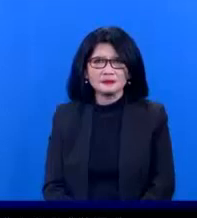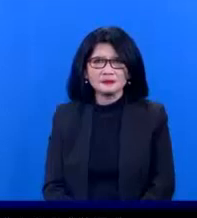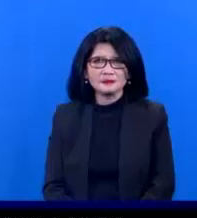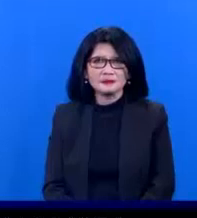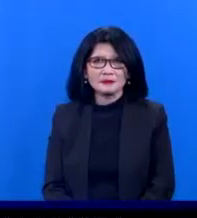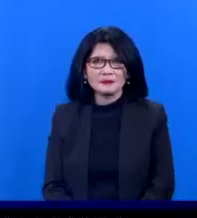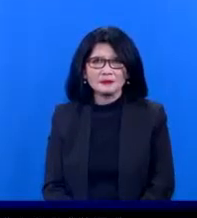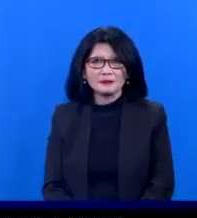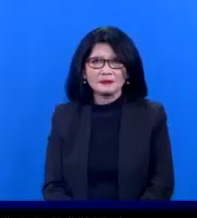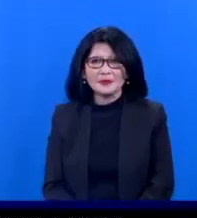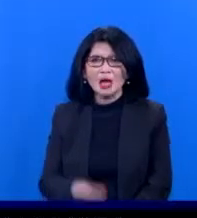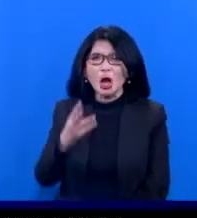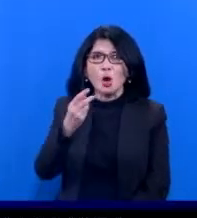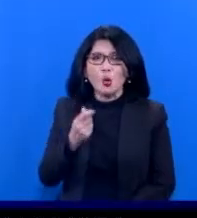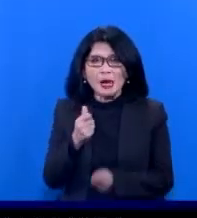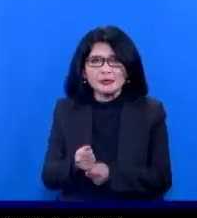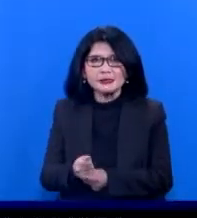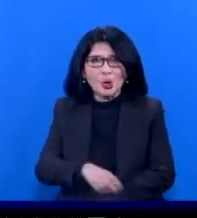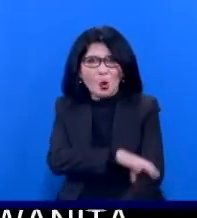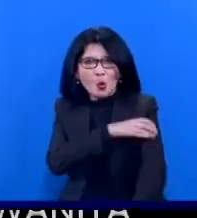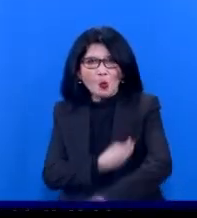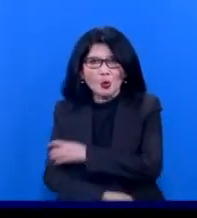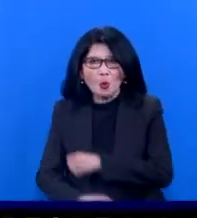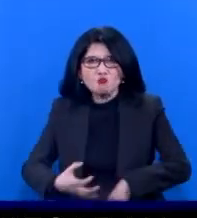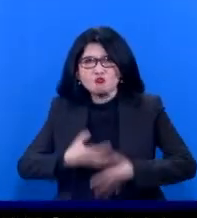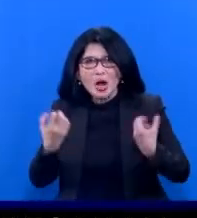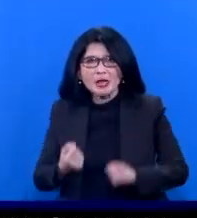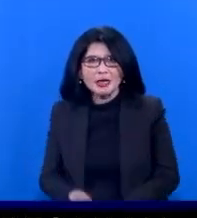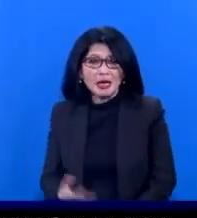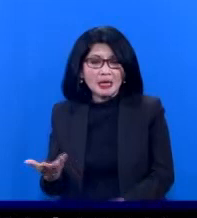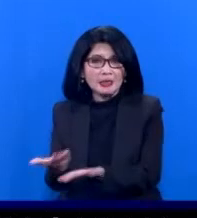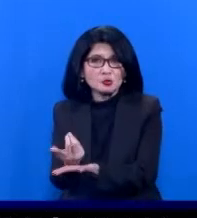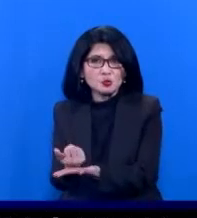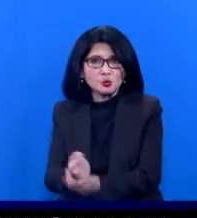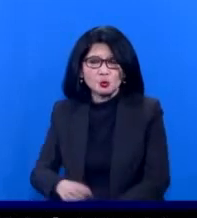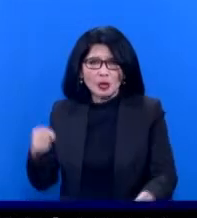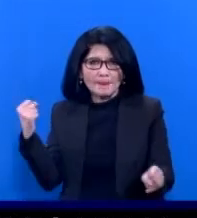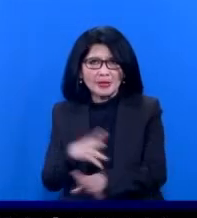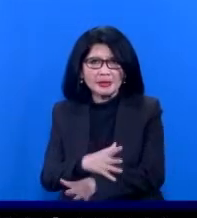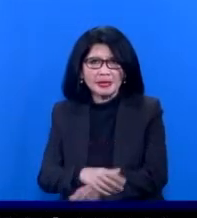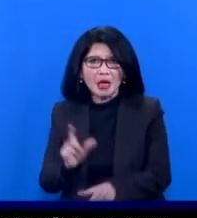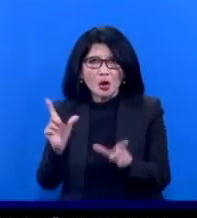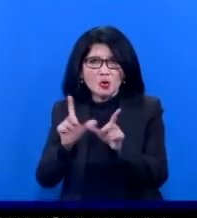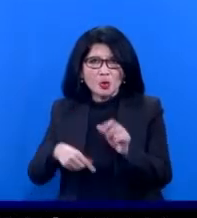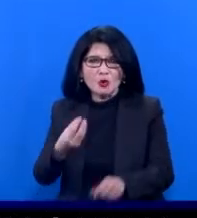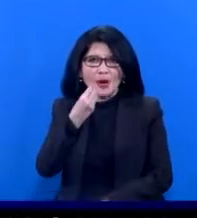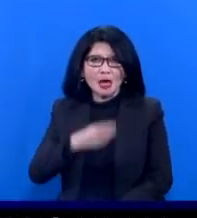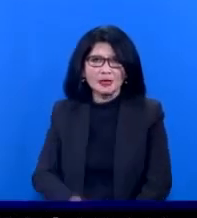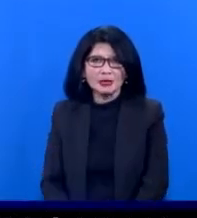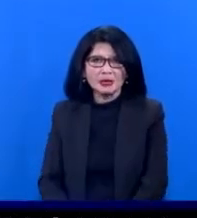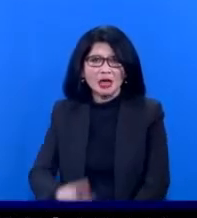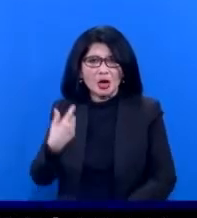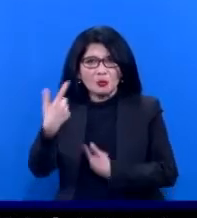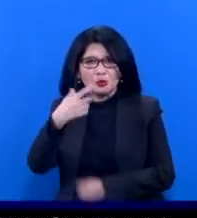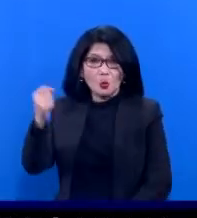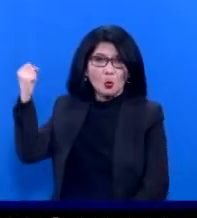Hai tidak diberi uang pungli sekelompok preman mengamuk dan menyerang pemilik warung makan di Kota Medan Sumatera Utara pelaku sempat melemparkan